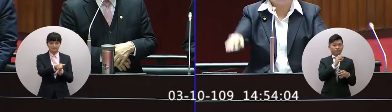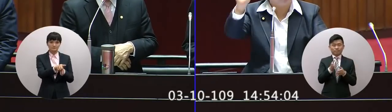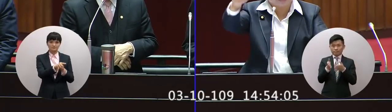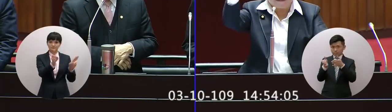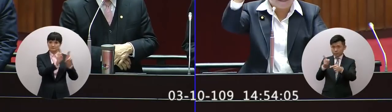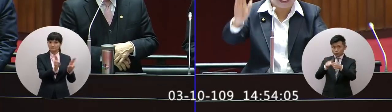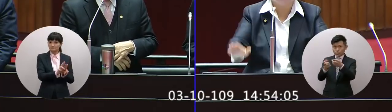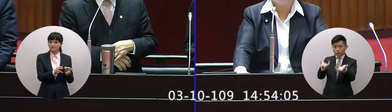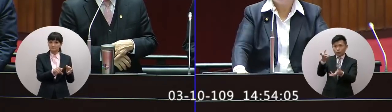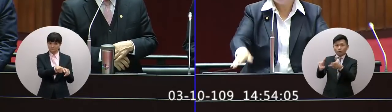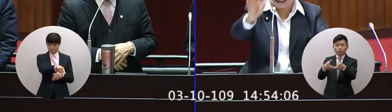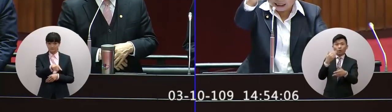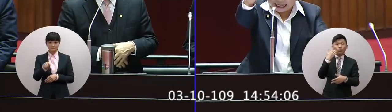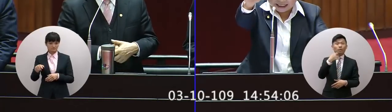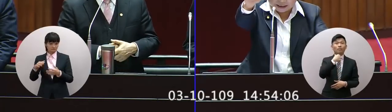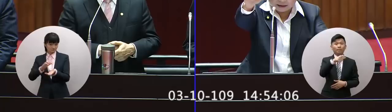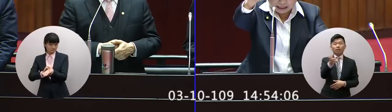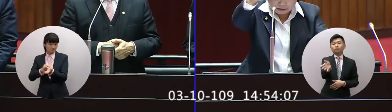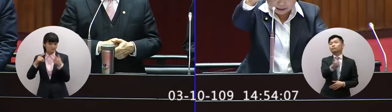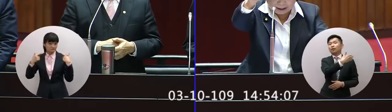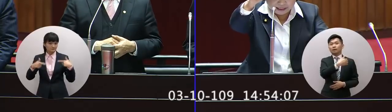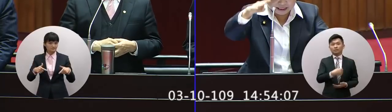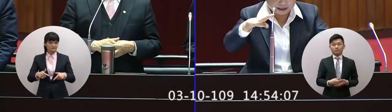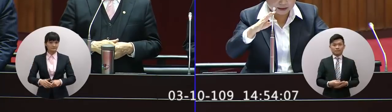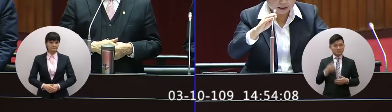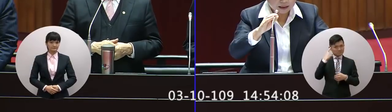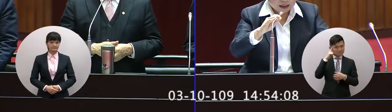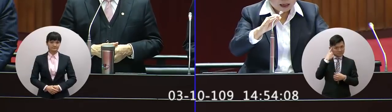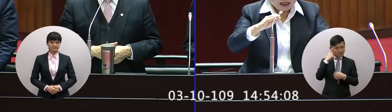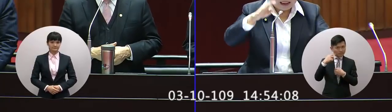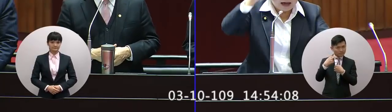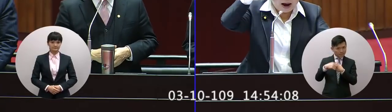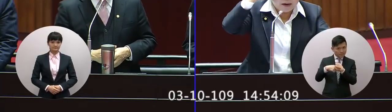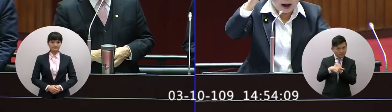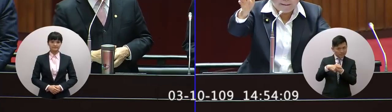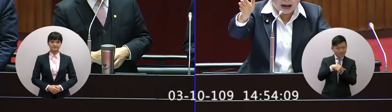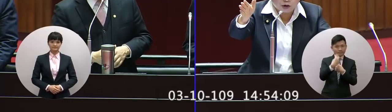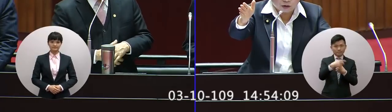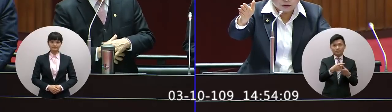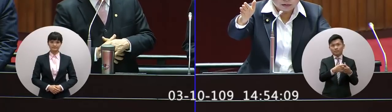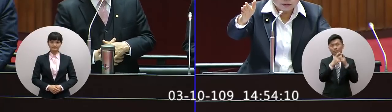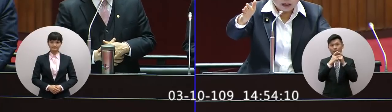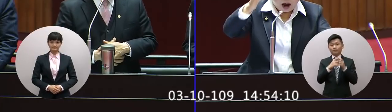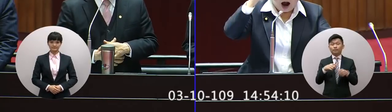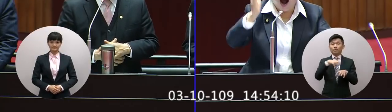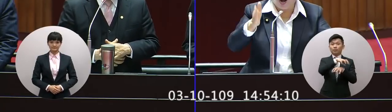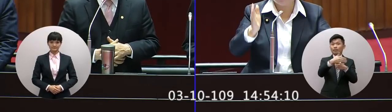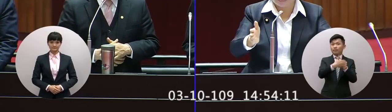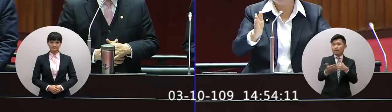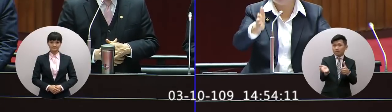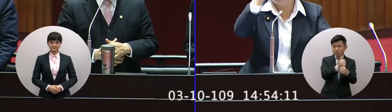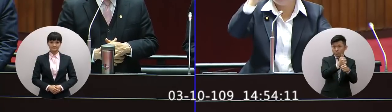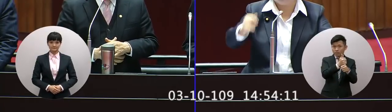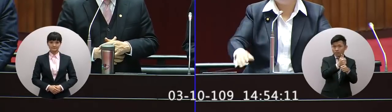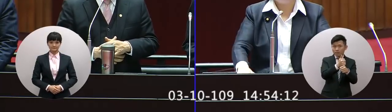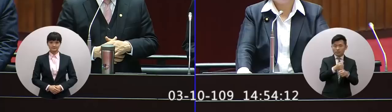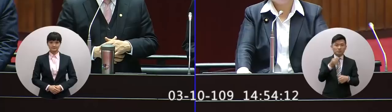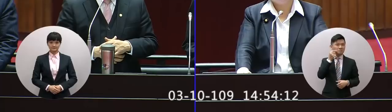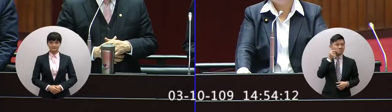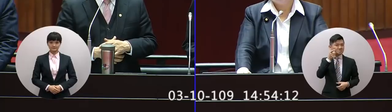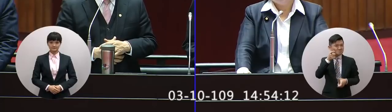中火，不要扭到旁边，请你三思再回答本席。 好， 因为环保署厚颜无